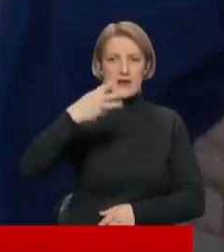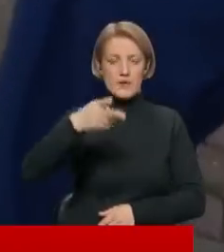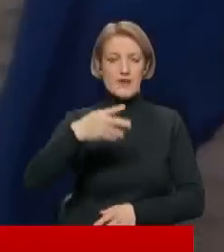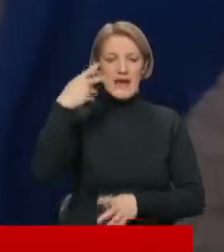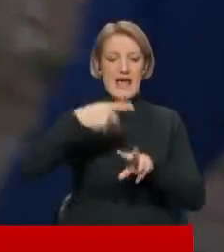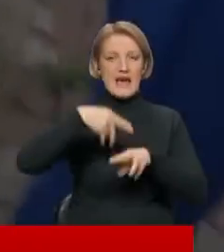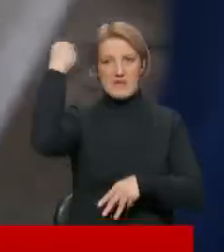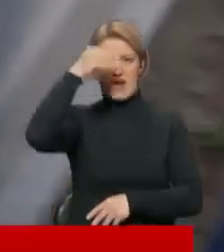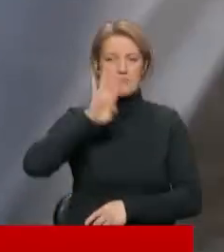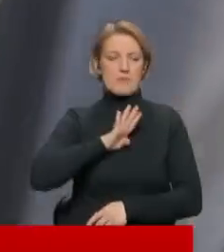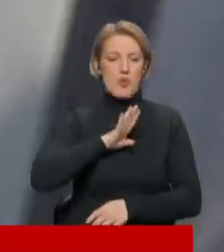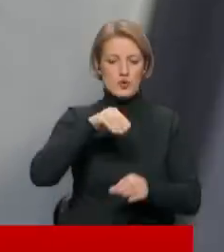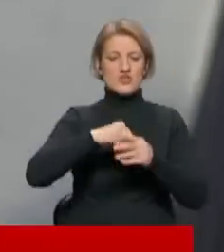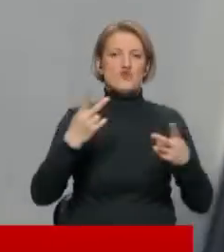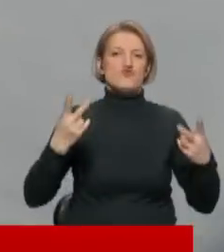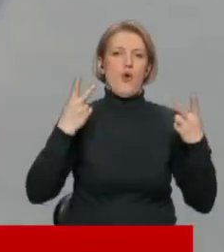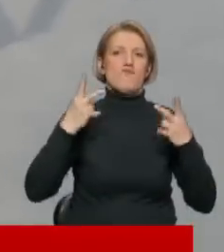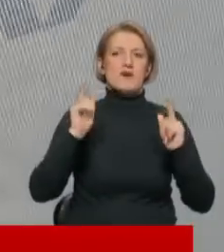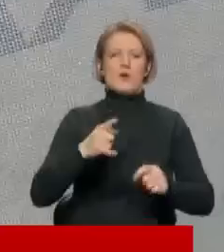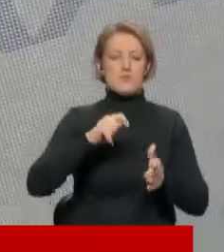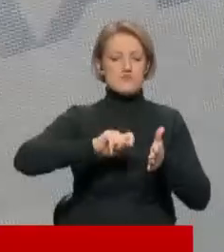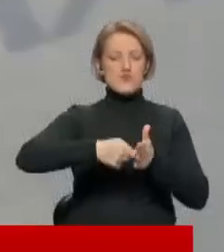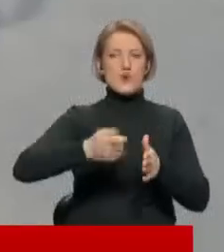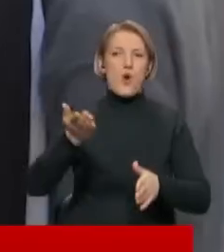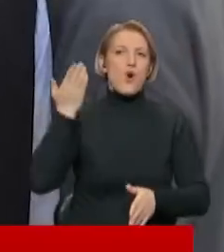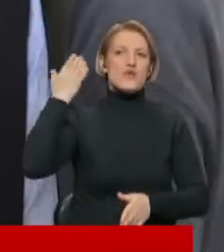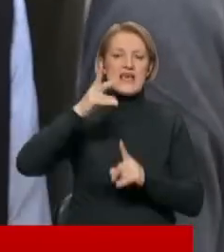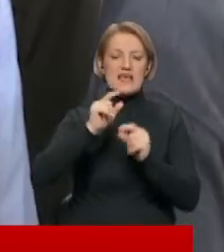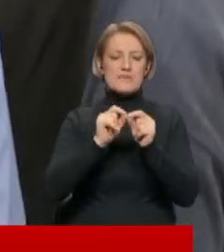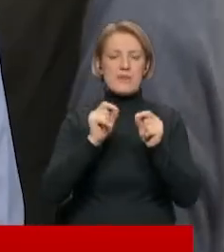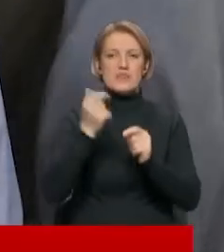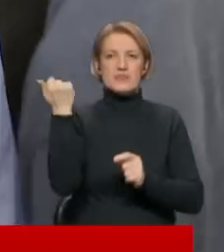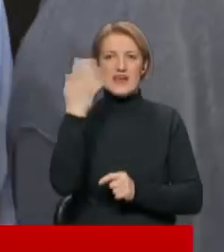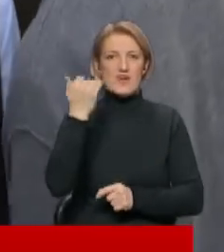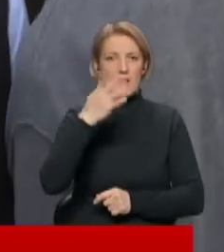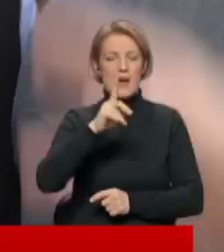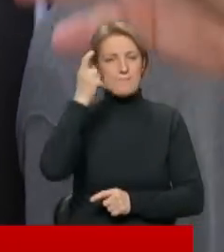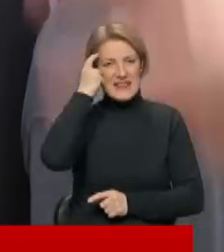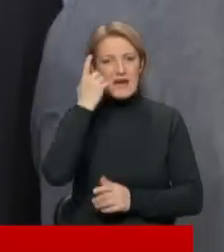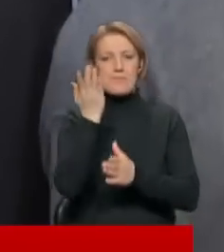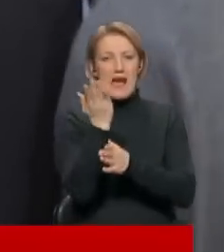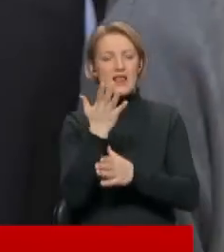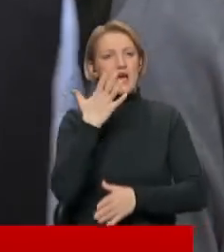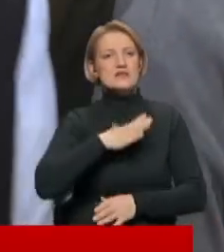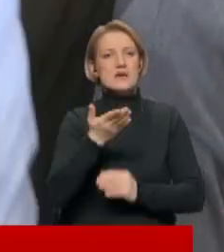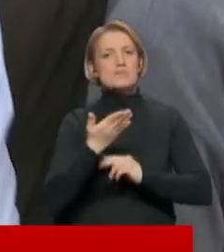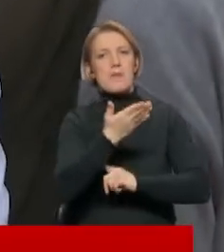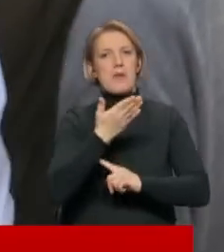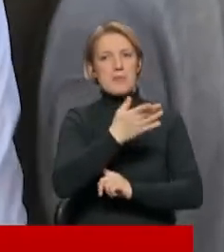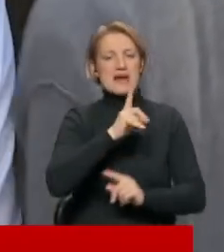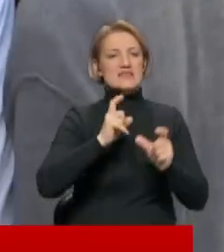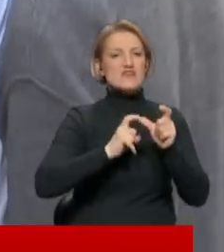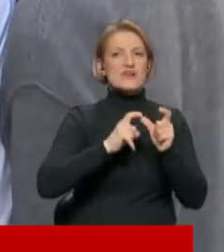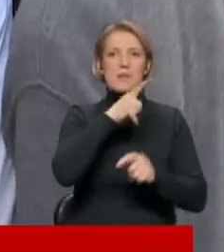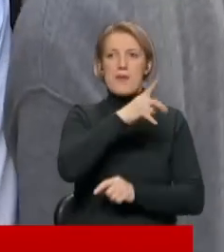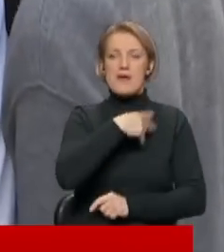Ekrem İmamoğlu için şov yapıyor demişti mühür öncesi iyi bebeğinin defalarca bilgi ve belge talep ettiği Sancaktepe Belediyesinin ise